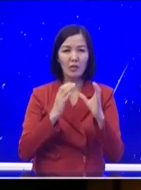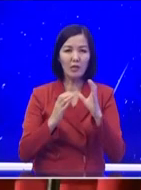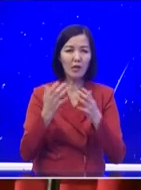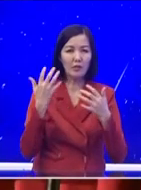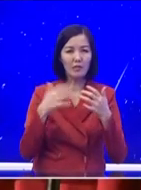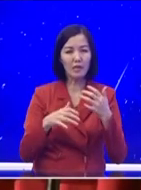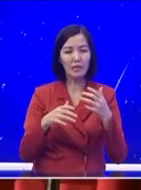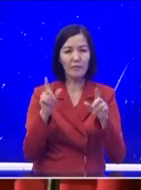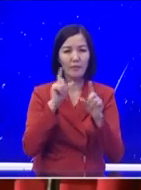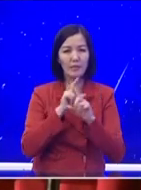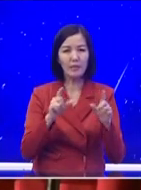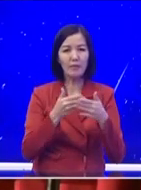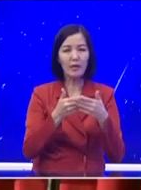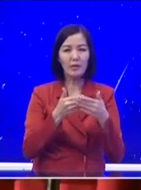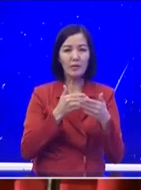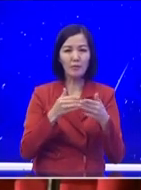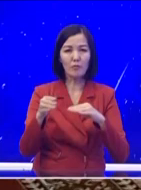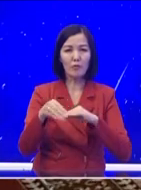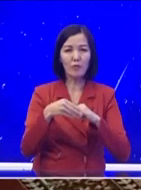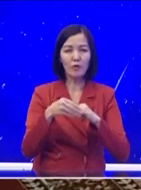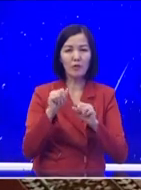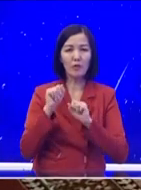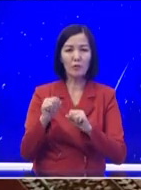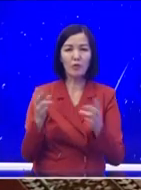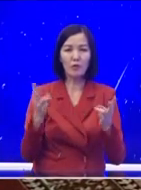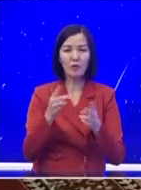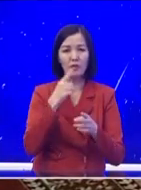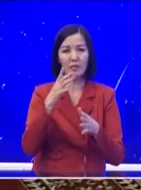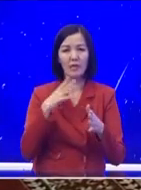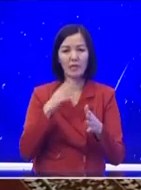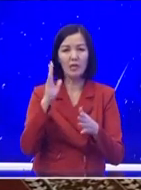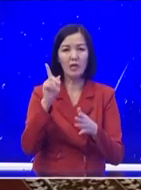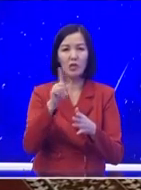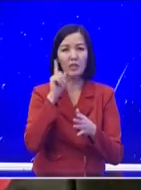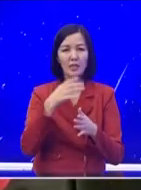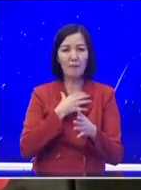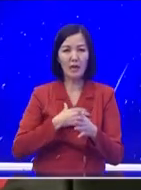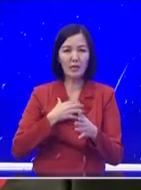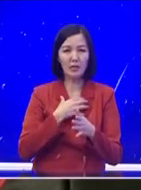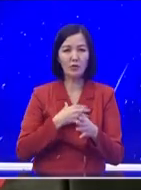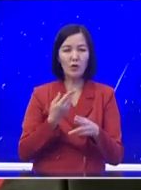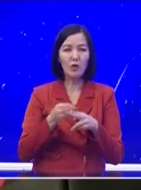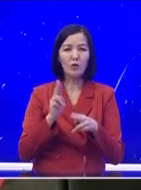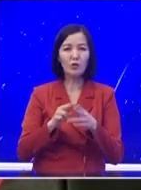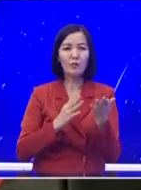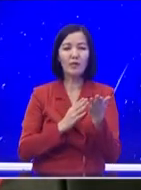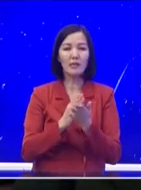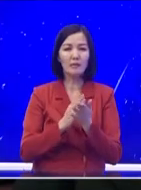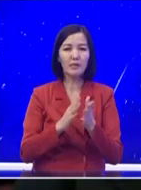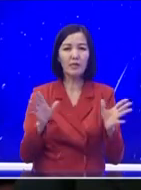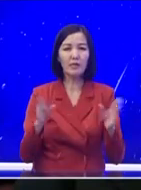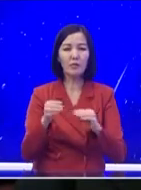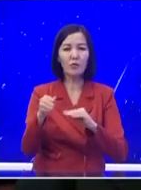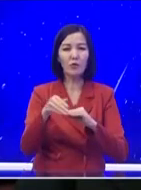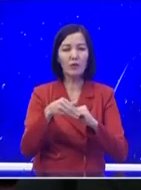мекемелеріндегі жемқорлықтың алдын алу қажеттігін айтты. Бұл еліміздің болашағы жастар үшін маңызы зор дейді. Сонымен